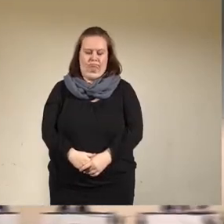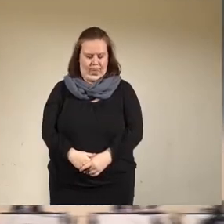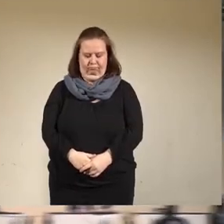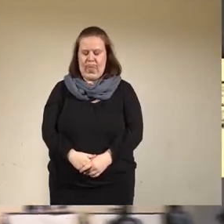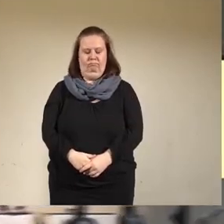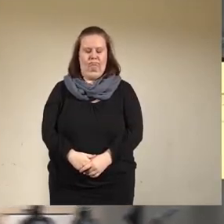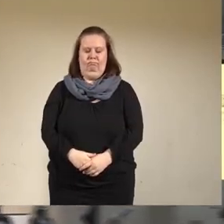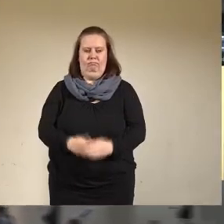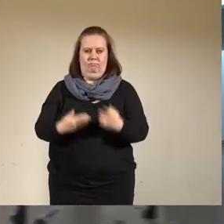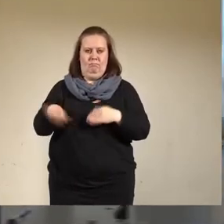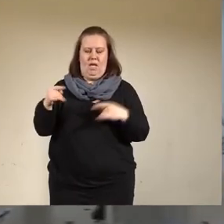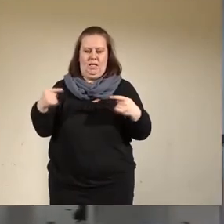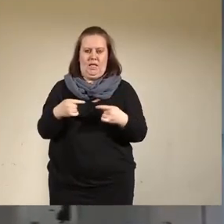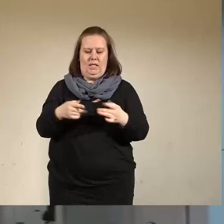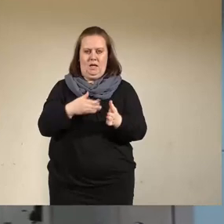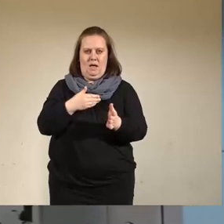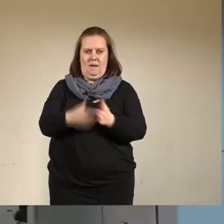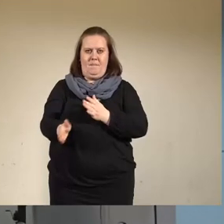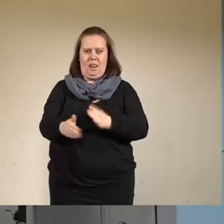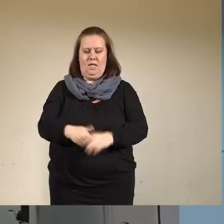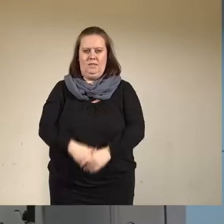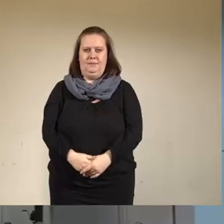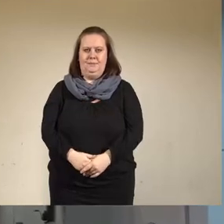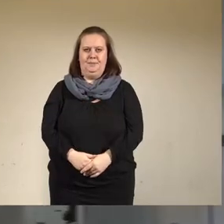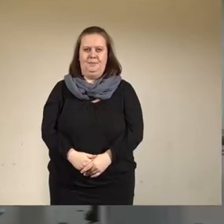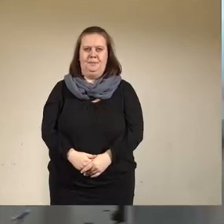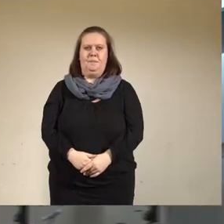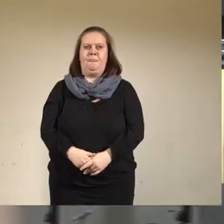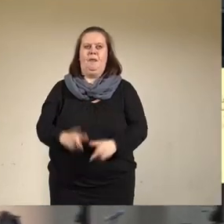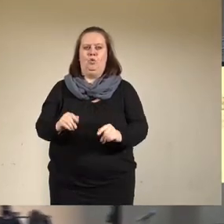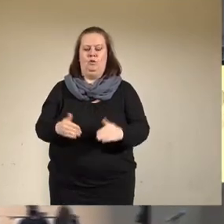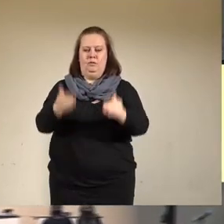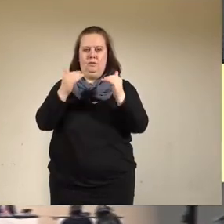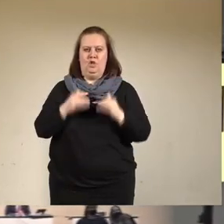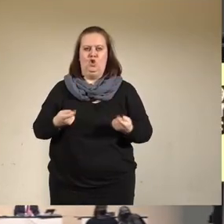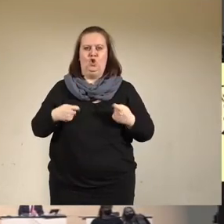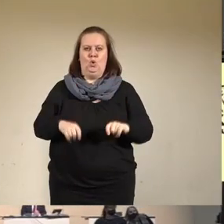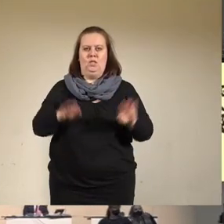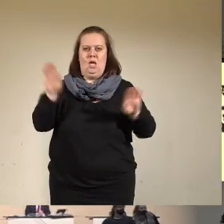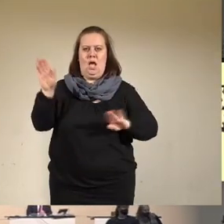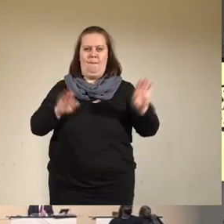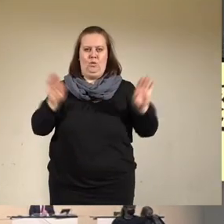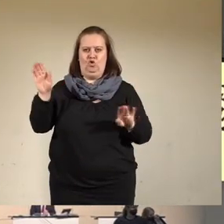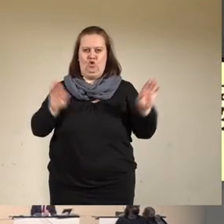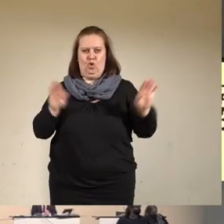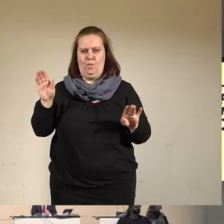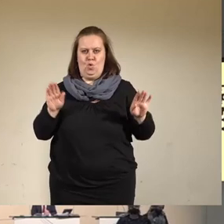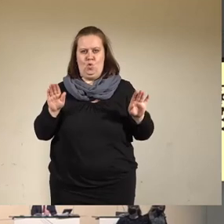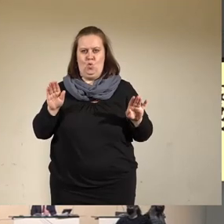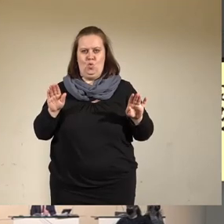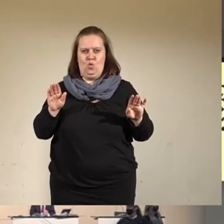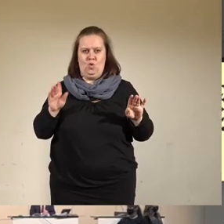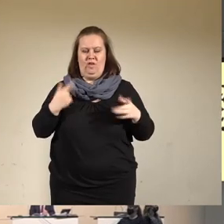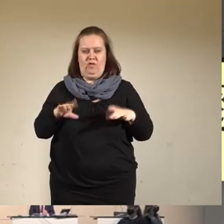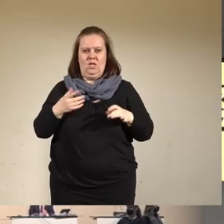Auch hier ist letzteres die deutliche Mehrheit, damit wäre das abgelehnt. Damit kämen wir zur Schlussabstimmung über den